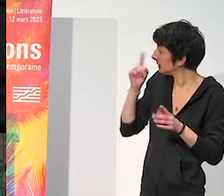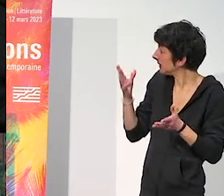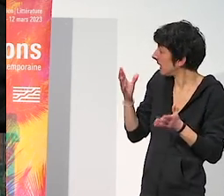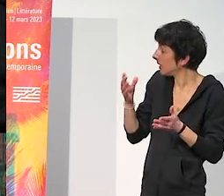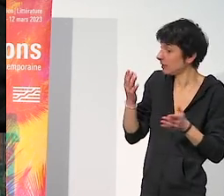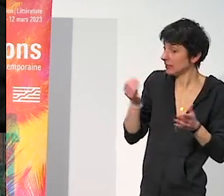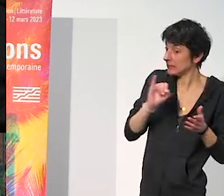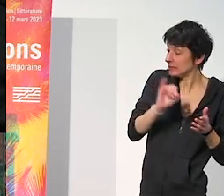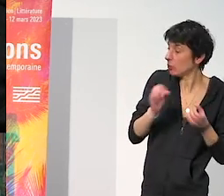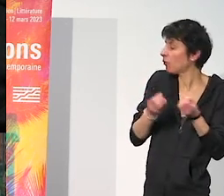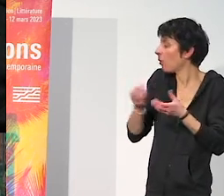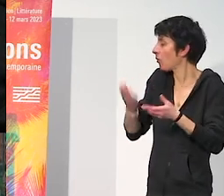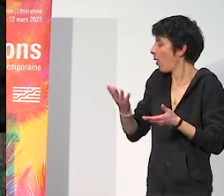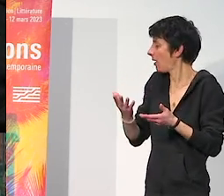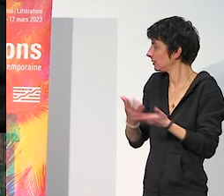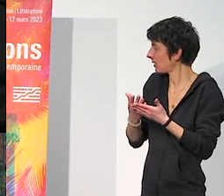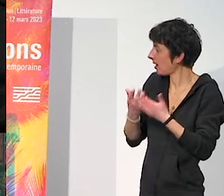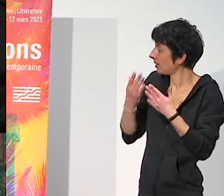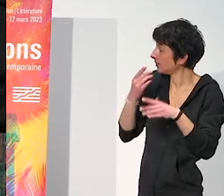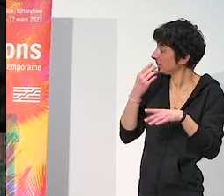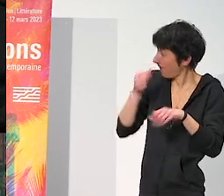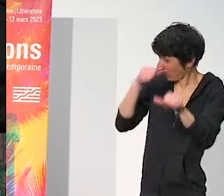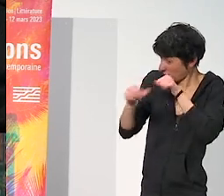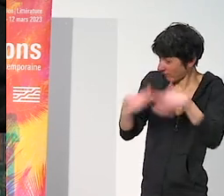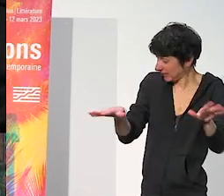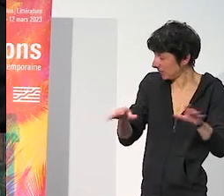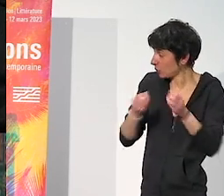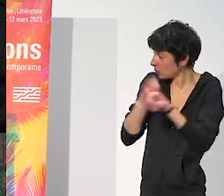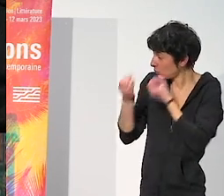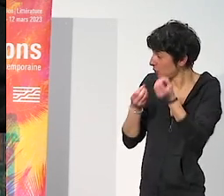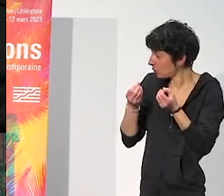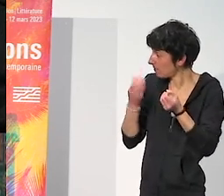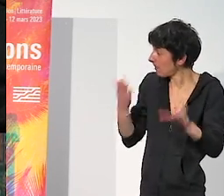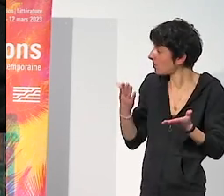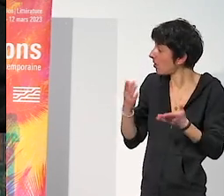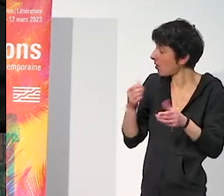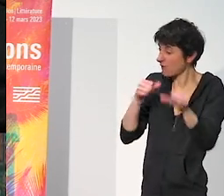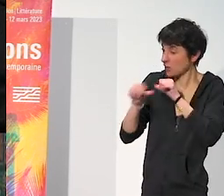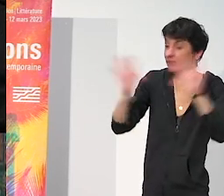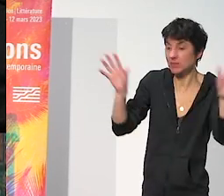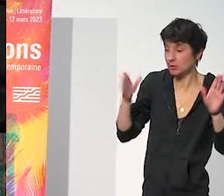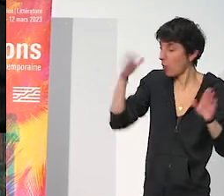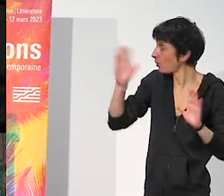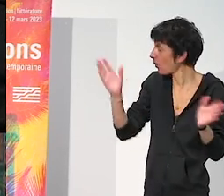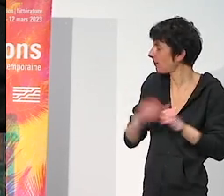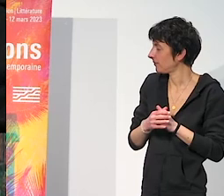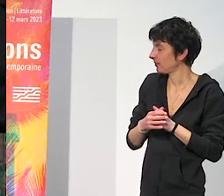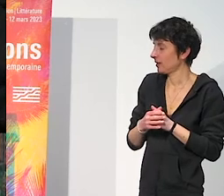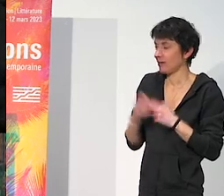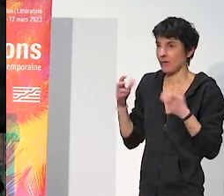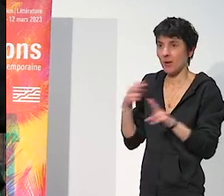Et puis, est-ce que c'est achevé, en fait? C'est fait, et donc, maintenant, vous avez un nouveau moteur d'écriture. Je savais que j'aurais pas dû